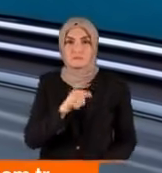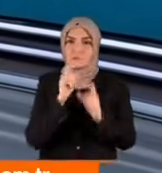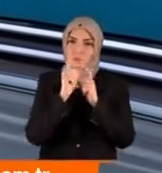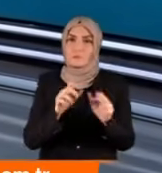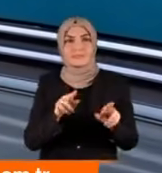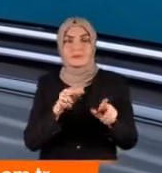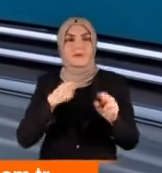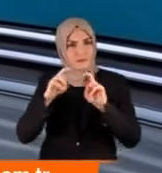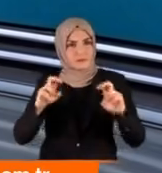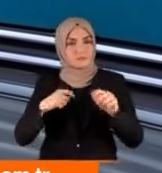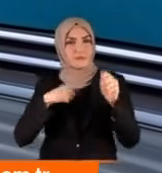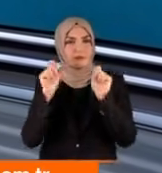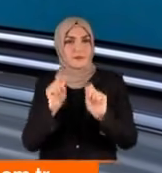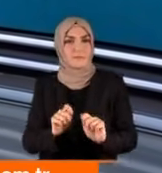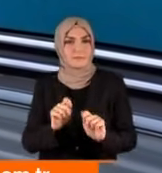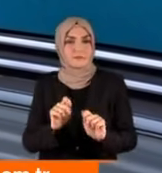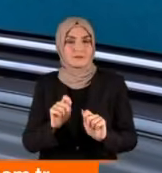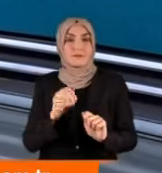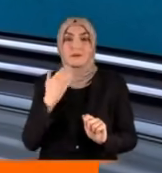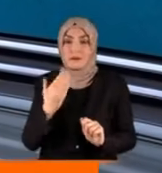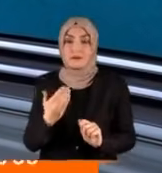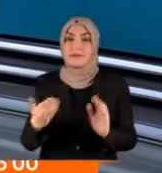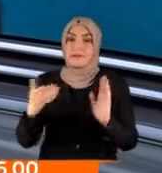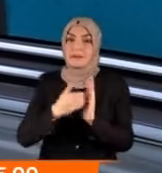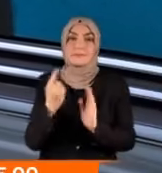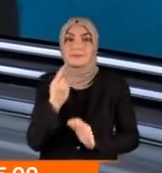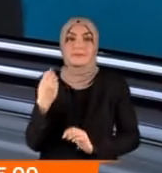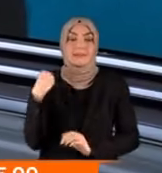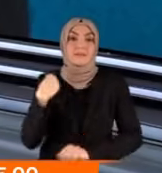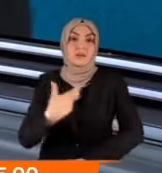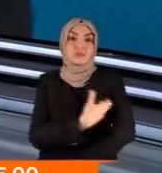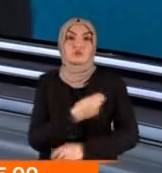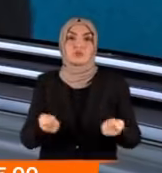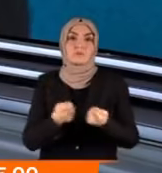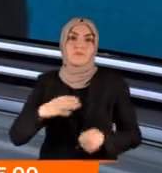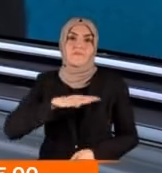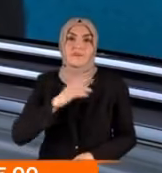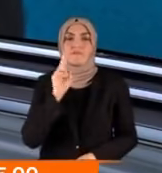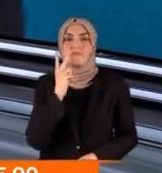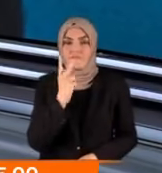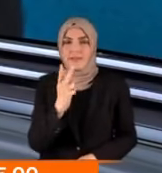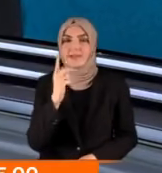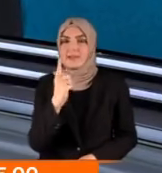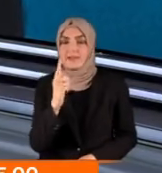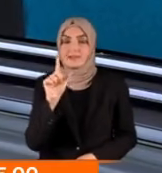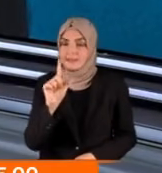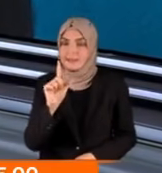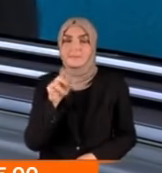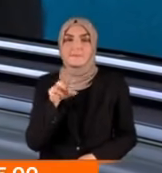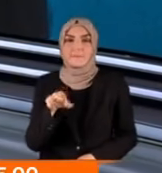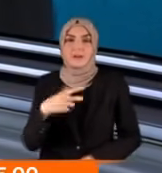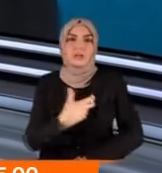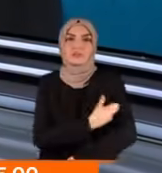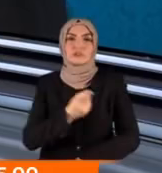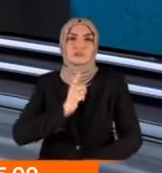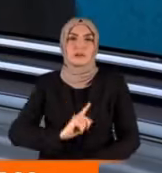haberimize izleyeceksiniz birazdan ama bir de yeni aşağı çalışmamız Var wlp Aşağı adayımızın altında otu ve